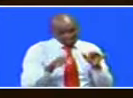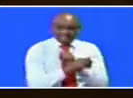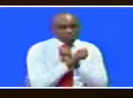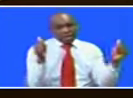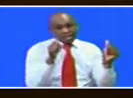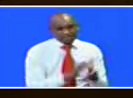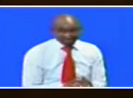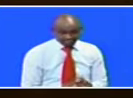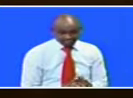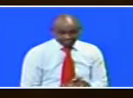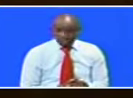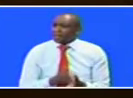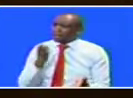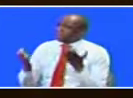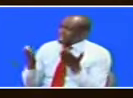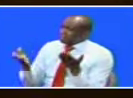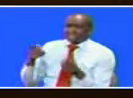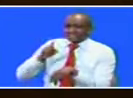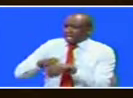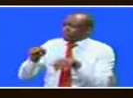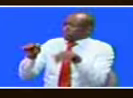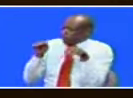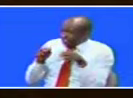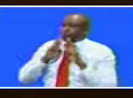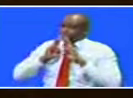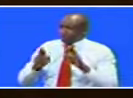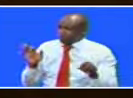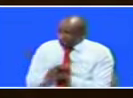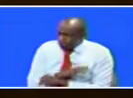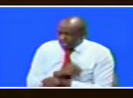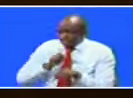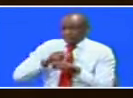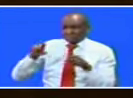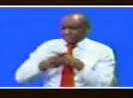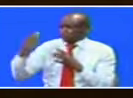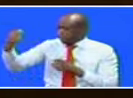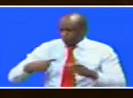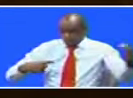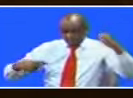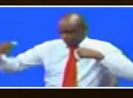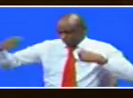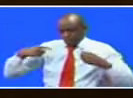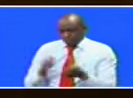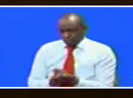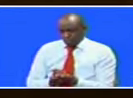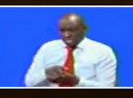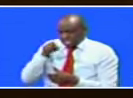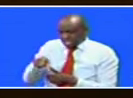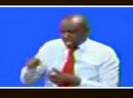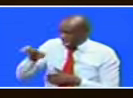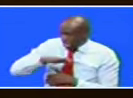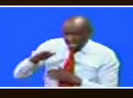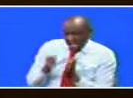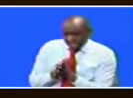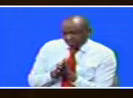vizuri. Ndio. Labda tunapongoja labda matokeo yaweza kumiminika katika kituo hiki ambapo hapa ni katika eneo la